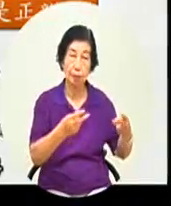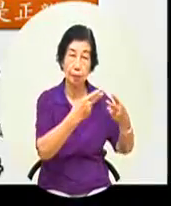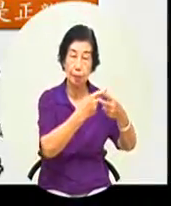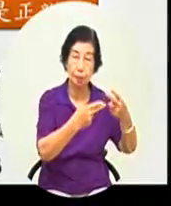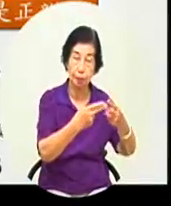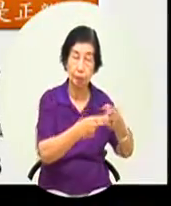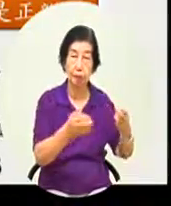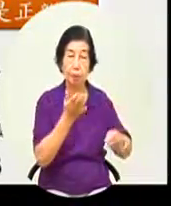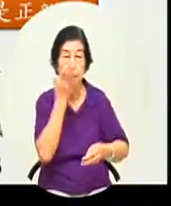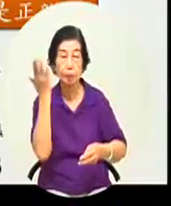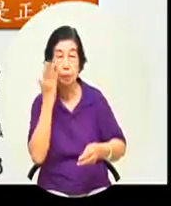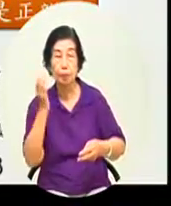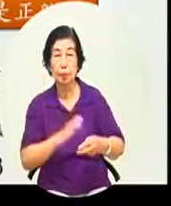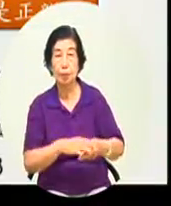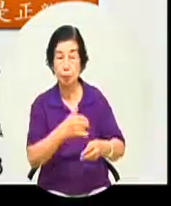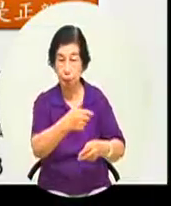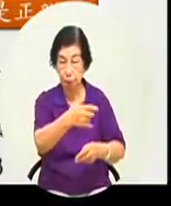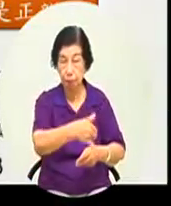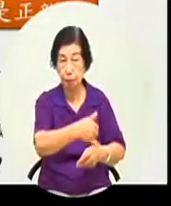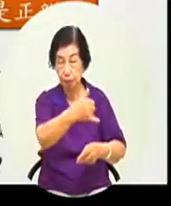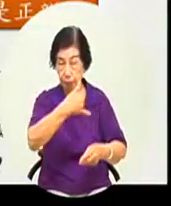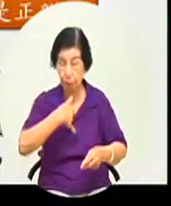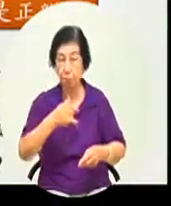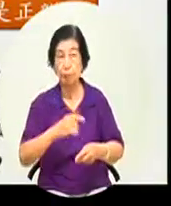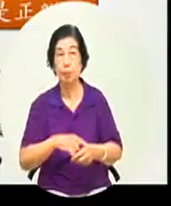实他会来，但是他来的数据。